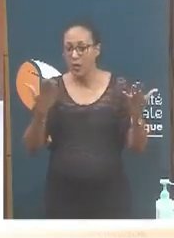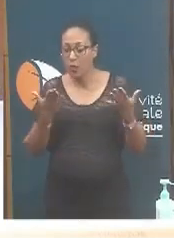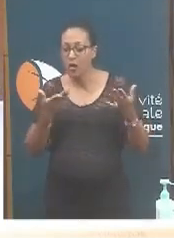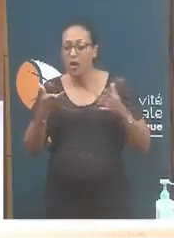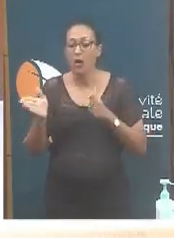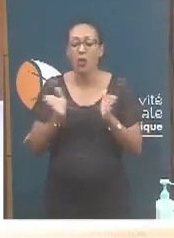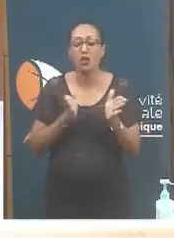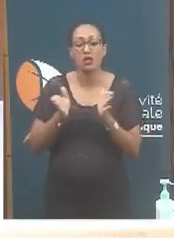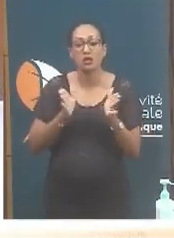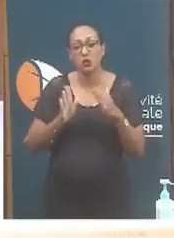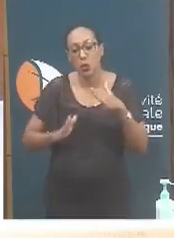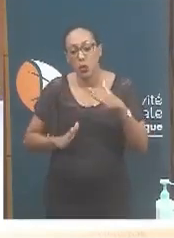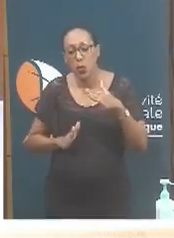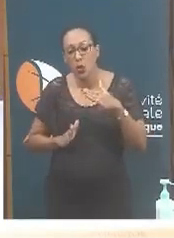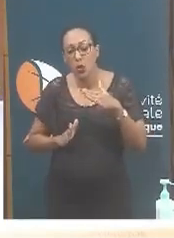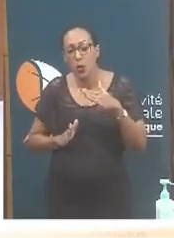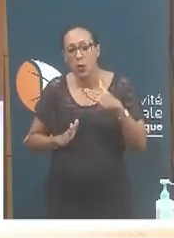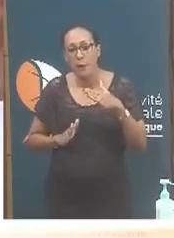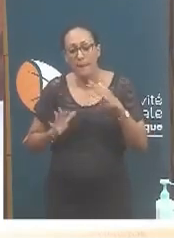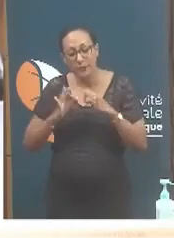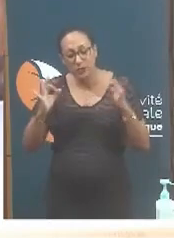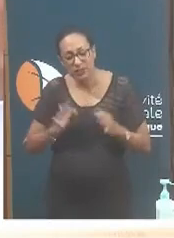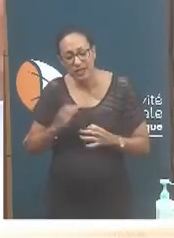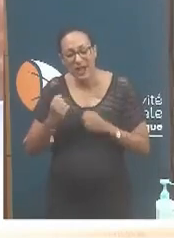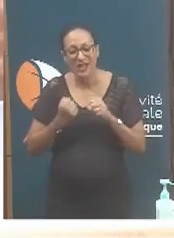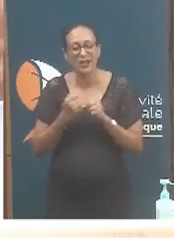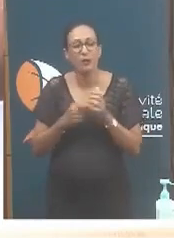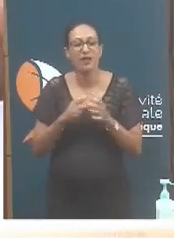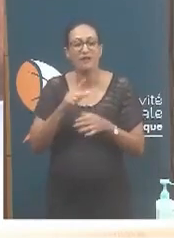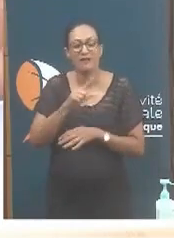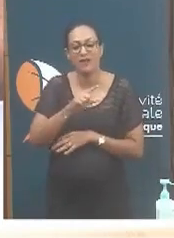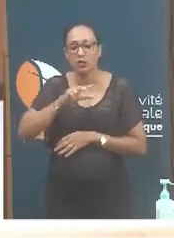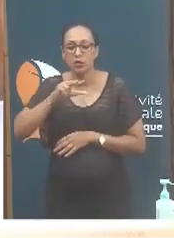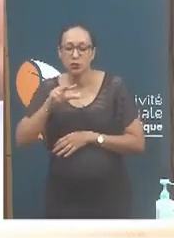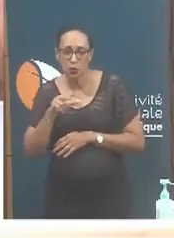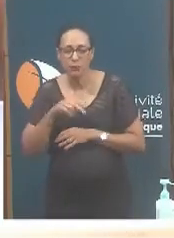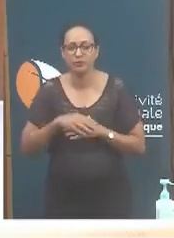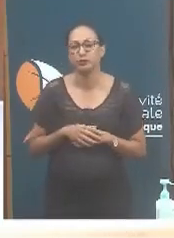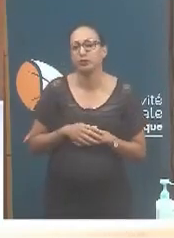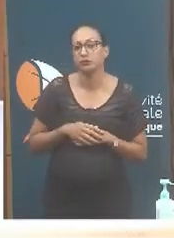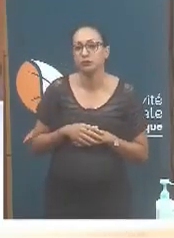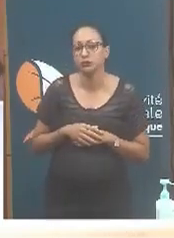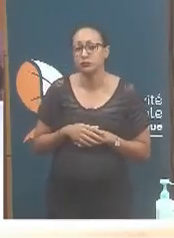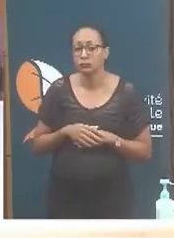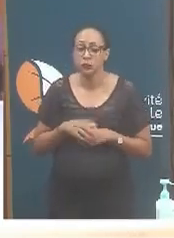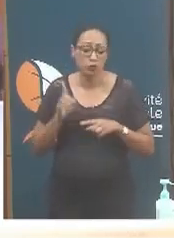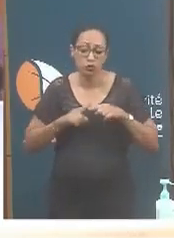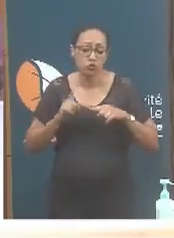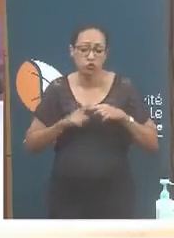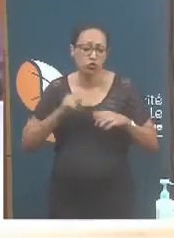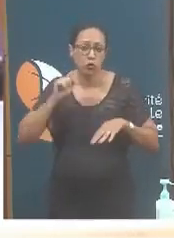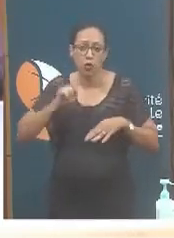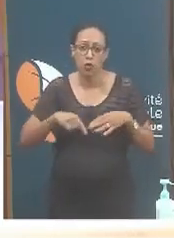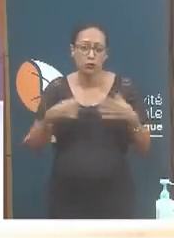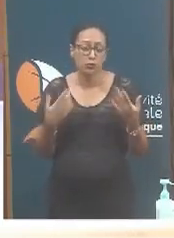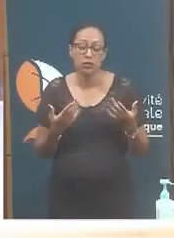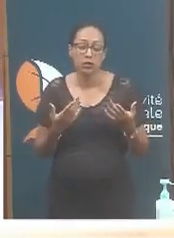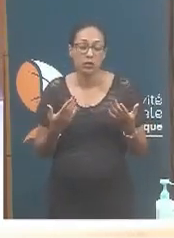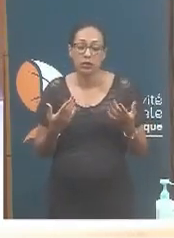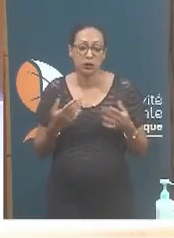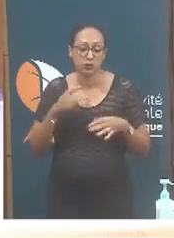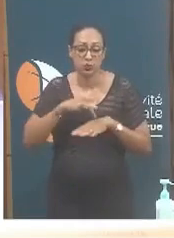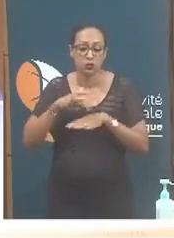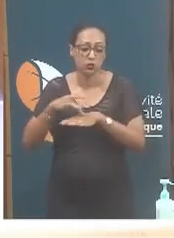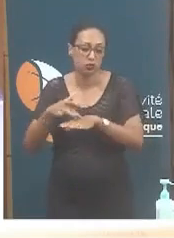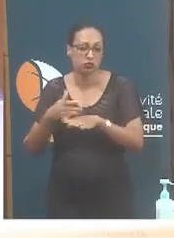budgétaires 2023. C'est daté. C'est un exercice auquel on est obligé de faire depuis la décentralisation avant